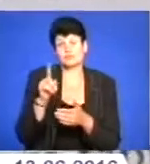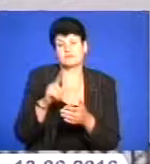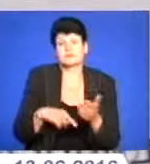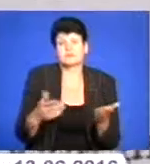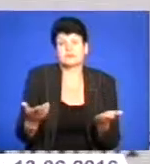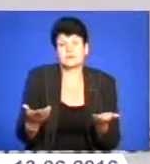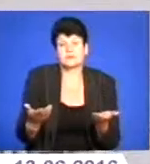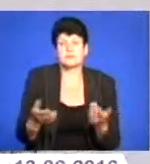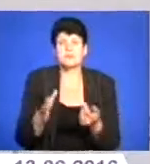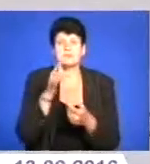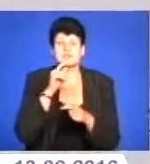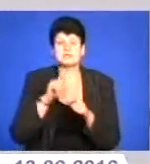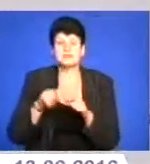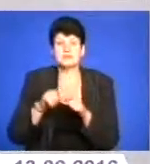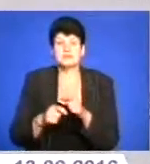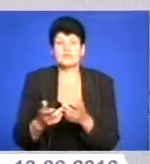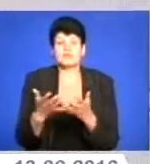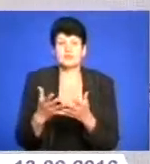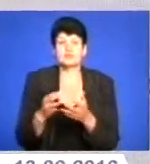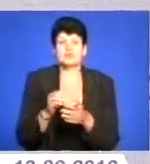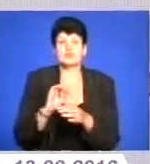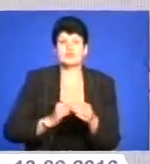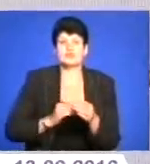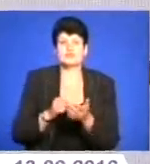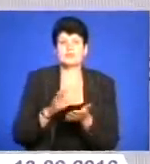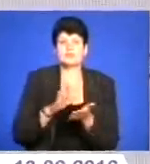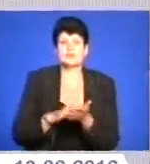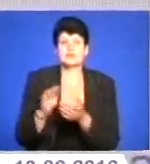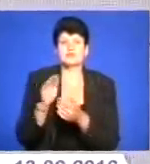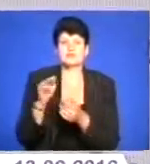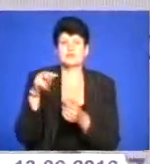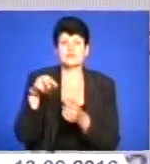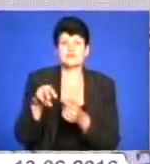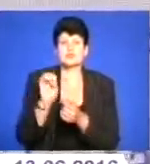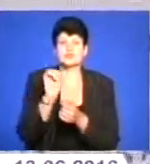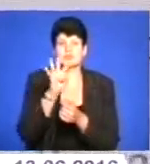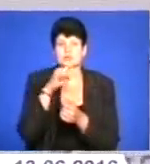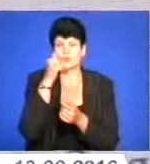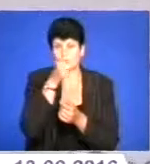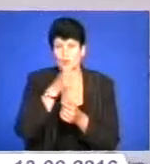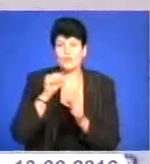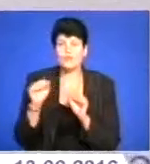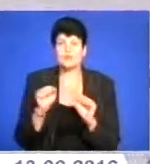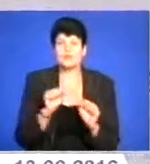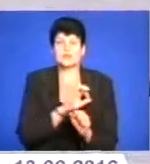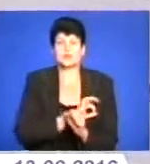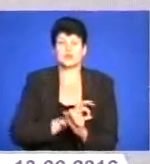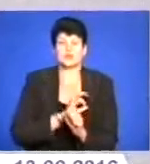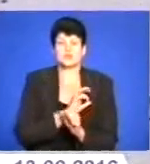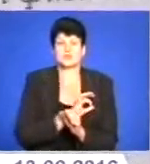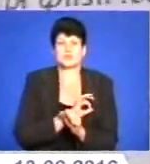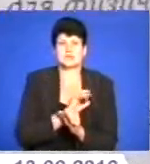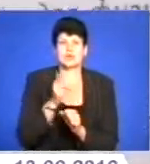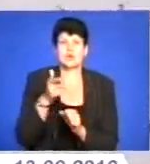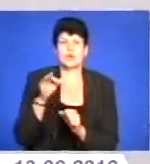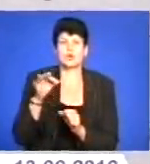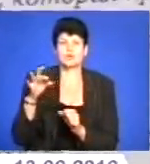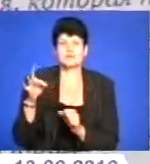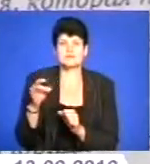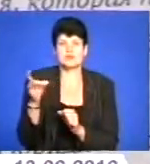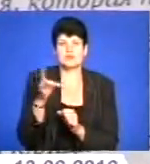основні положення не звертайте уваги, ви слухайте, що я вам кажу. Автомобіль свій ви отримуєте по місцю проживання, з цим не буде затримки, не